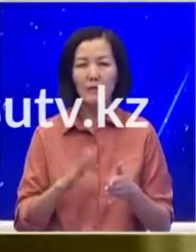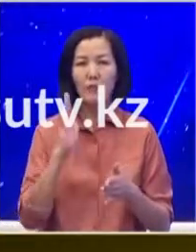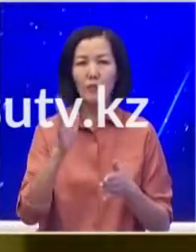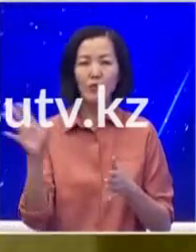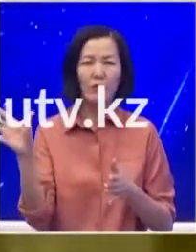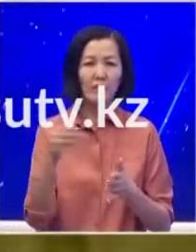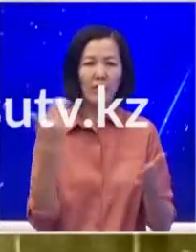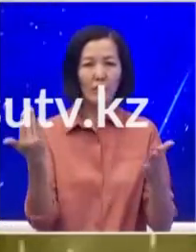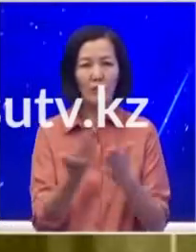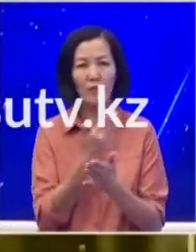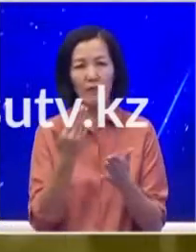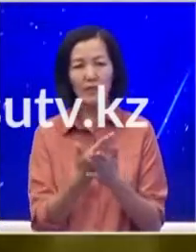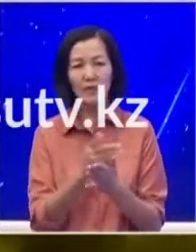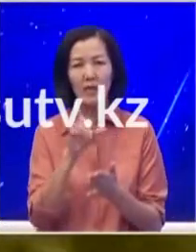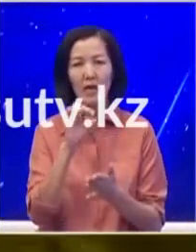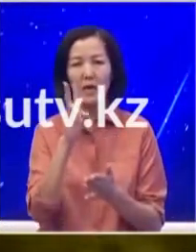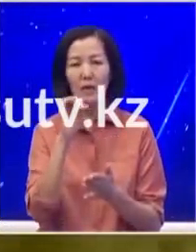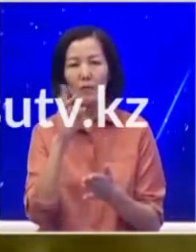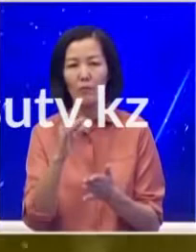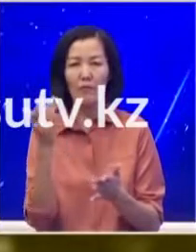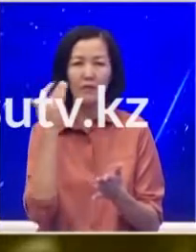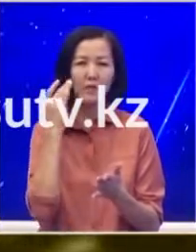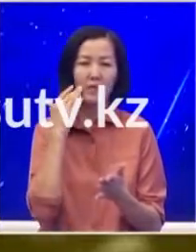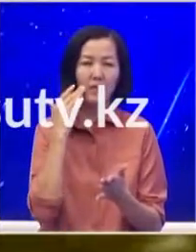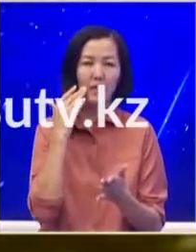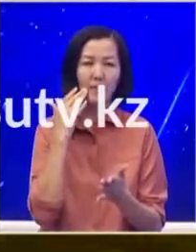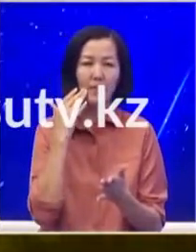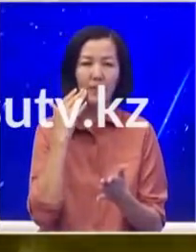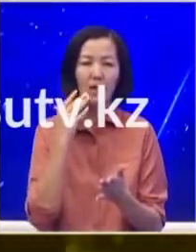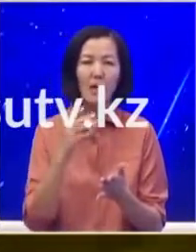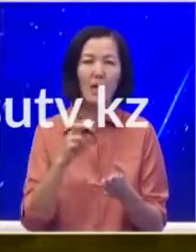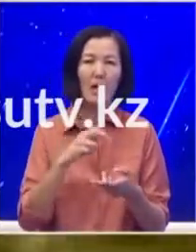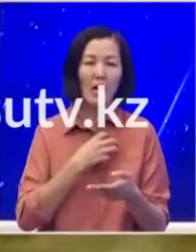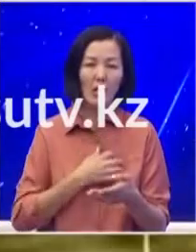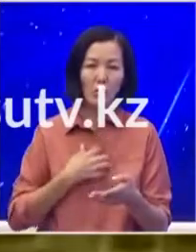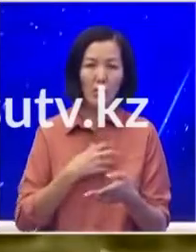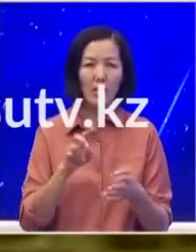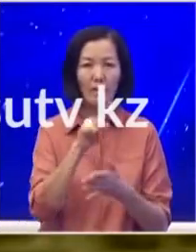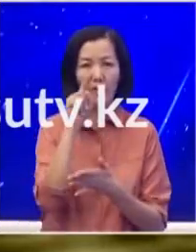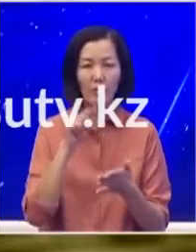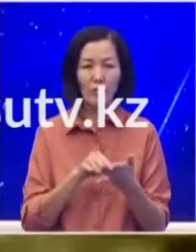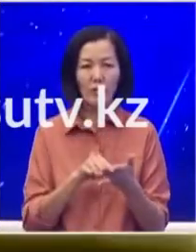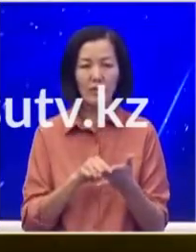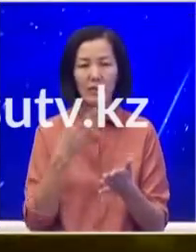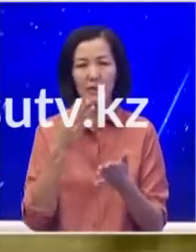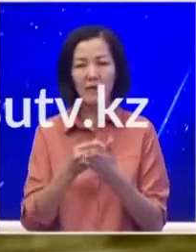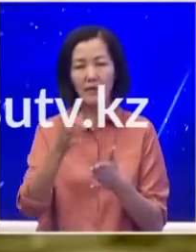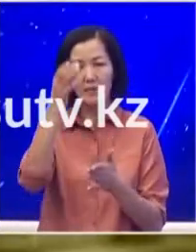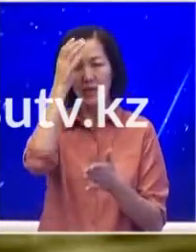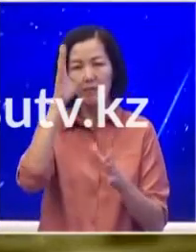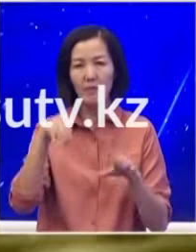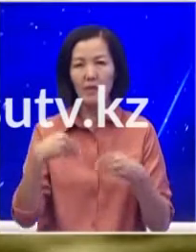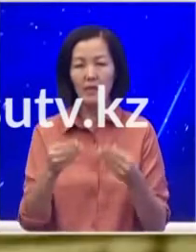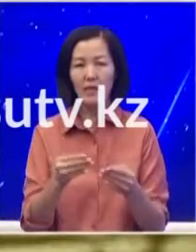всех событий малой родины, ХНББ Акжолова всегда поднимала самые острые и актуальные вопросы местных жителей. Свои знания она передала